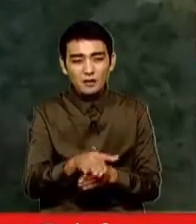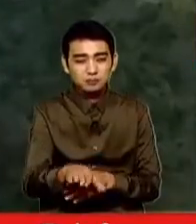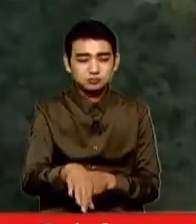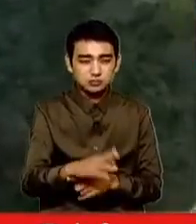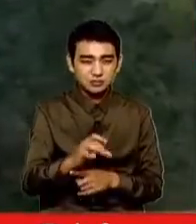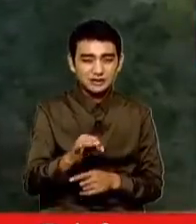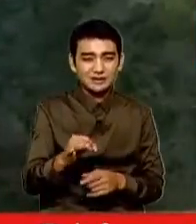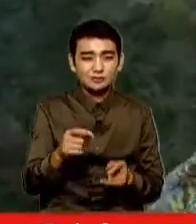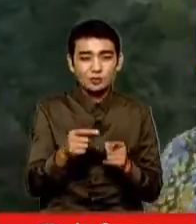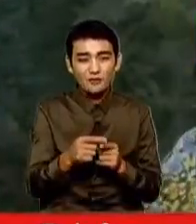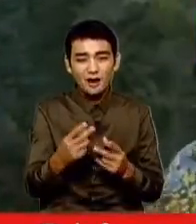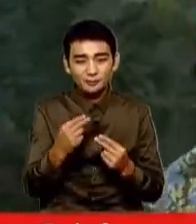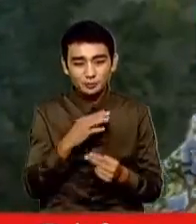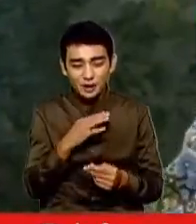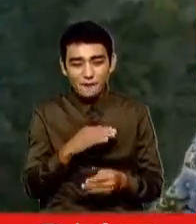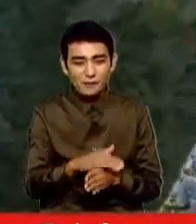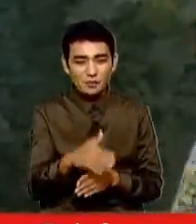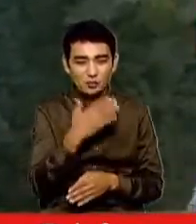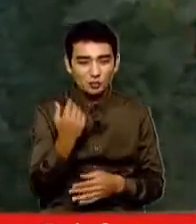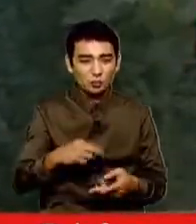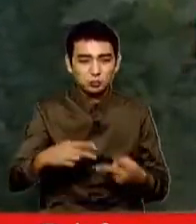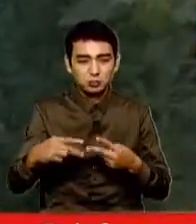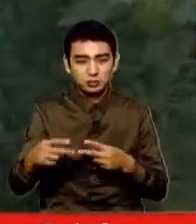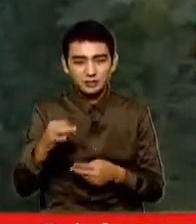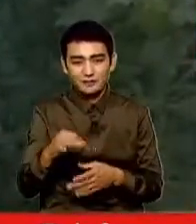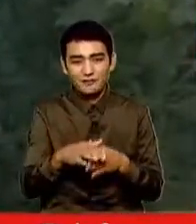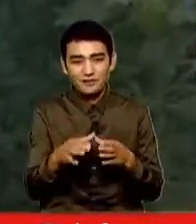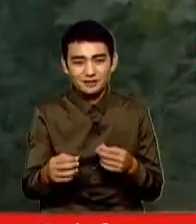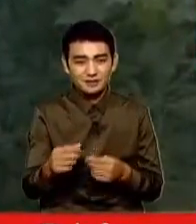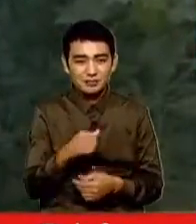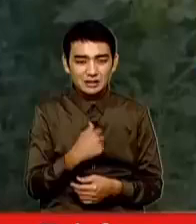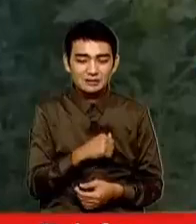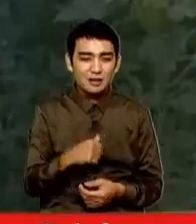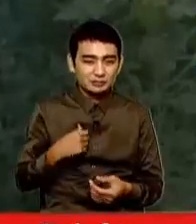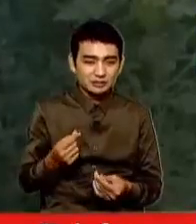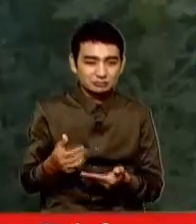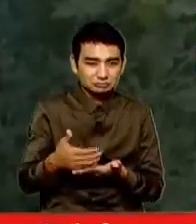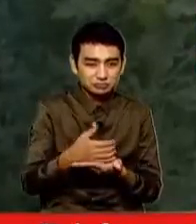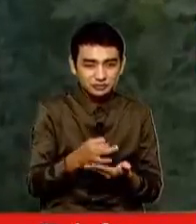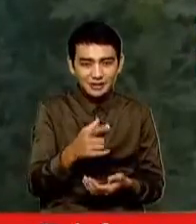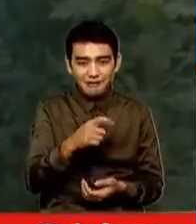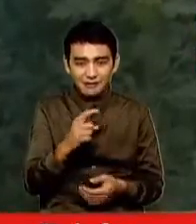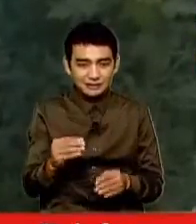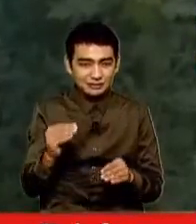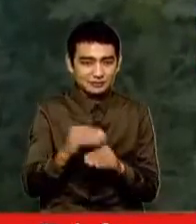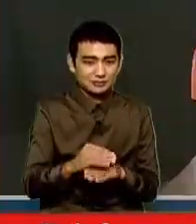айтқан сөздерін орындамай кетіп қалады. Шенеуніктерден қайыр болмаған соң, өзіміз ақша жинап, әрең дегенде газ